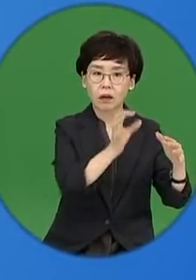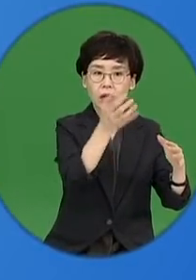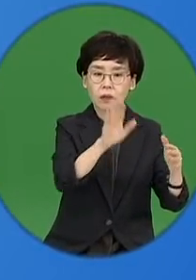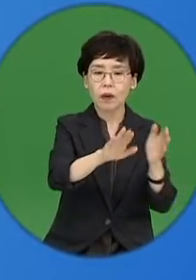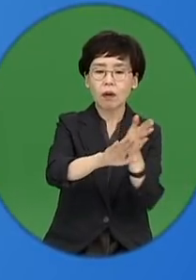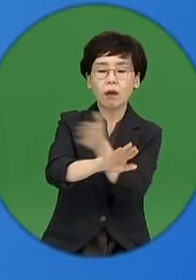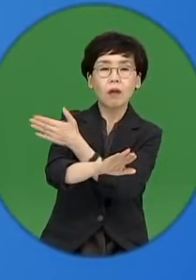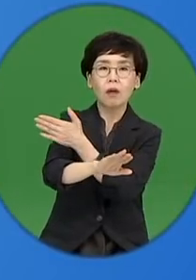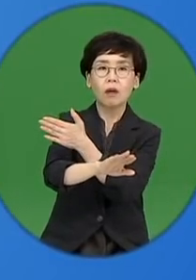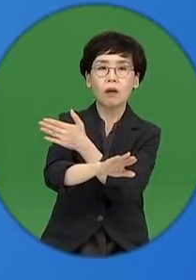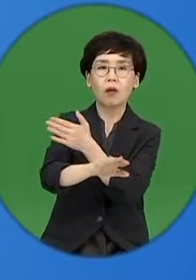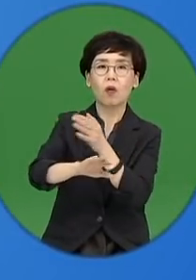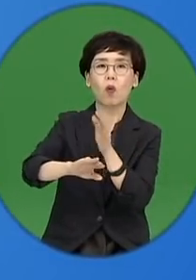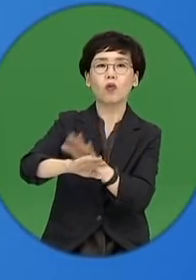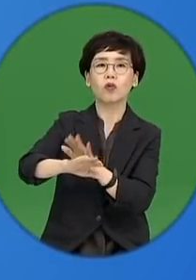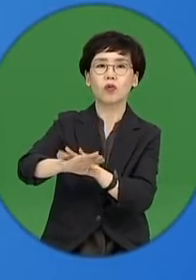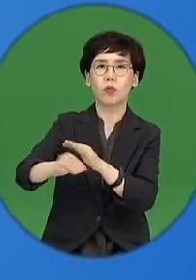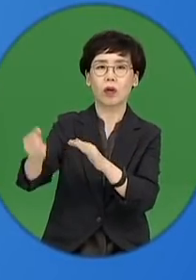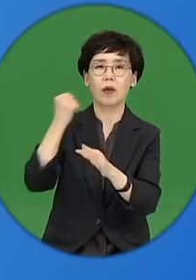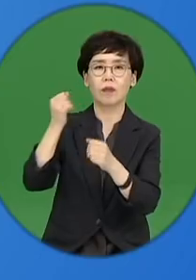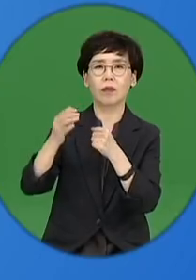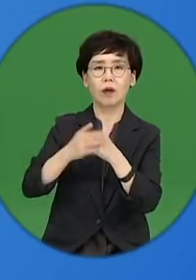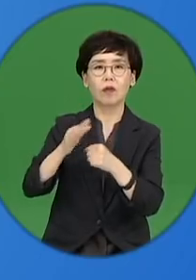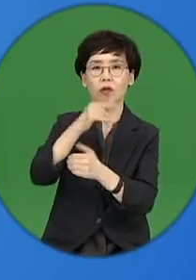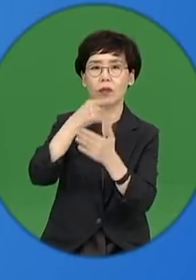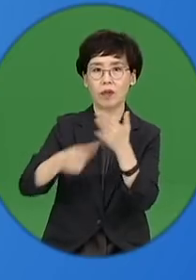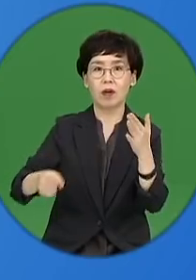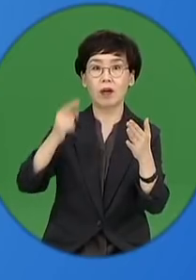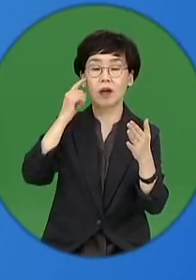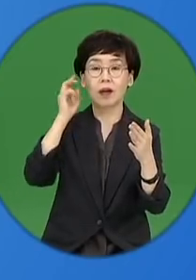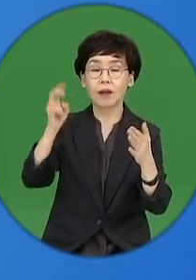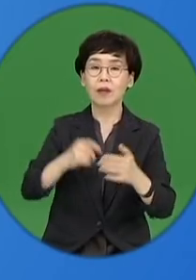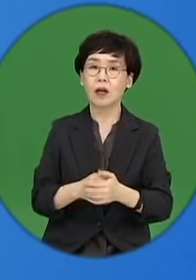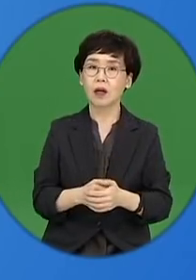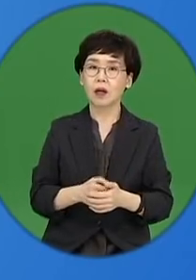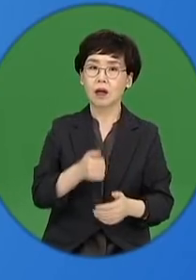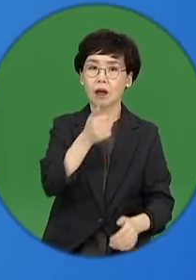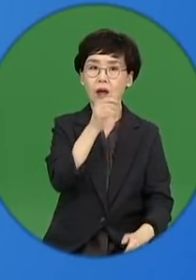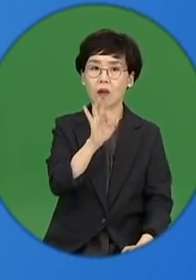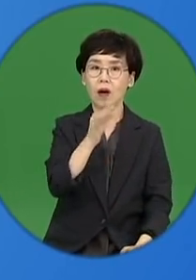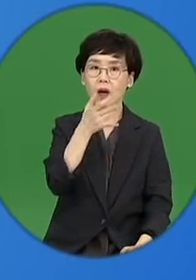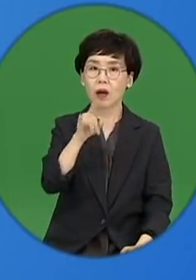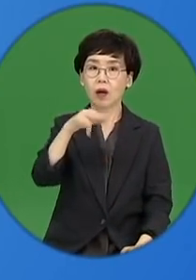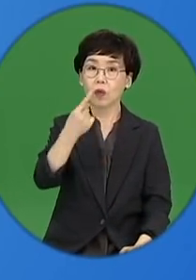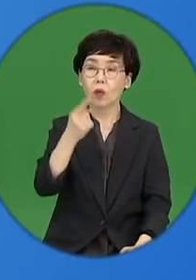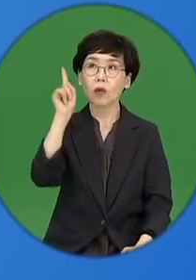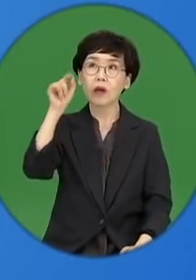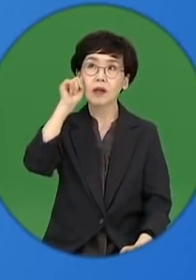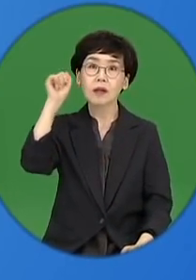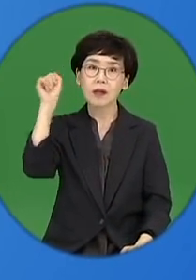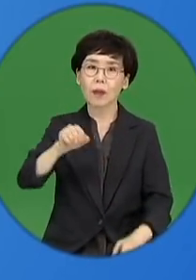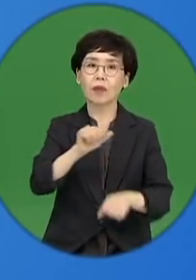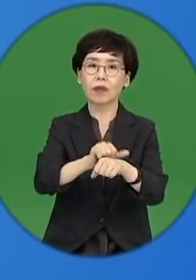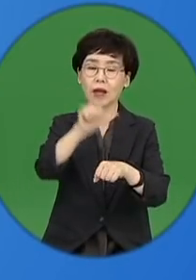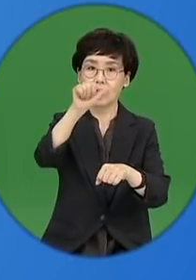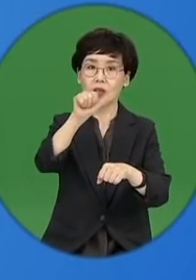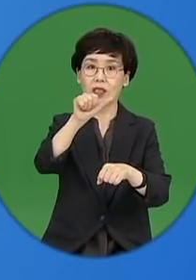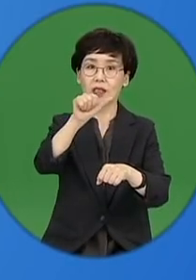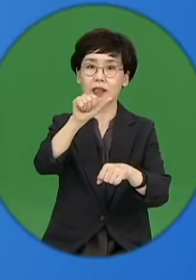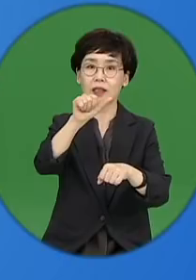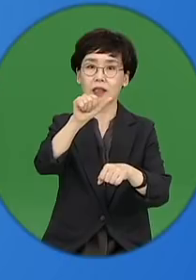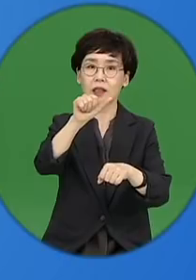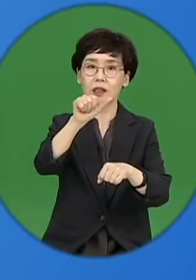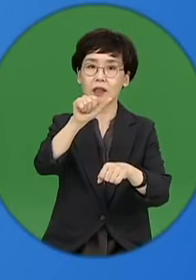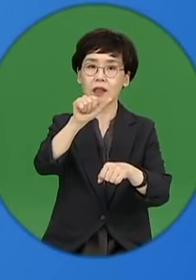되는데요. 서해상을 따라서 지금 태풍의 중심이 계속 이동을 하고 있고, 황해도에 이제 내일 새벽 5시죠. 서울의 이제 최근접 시간인데 이